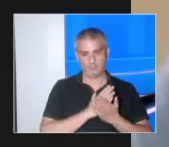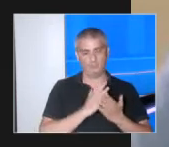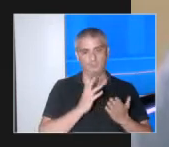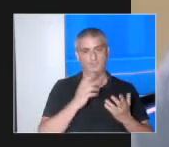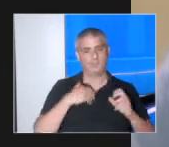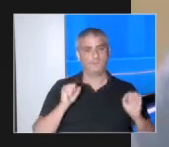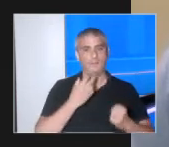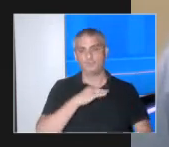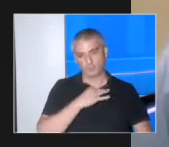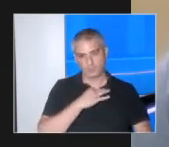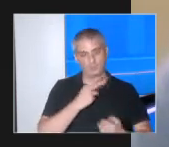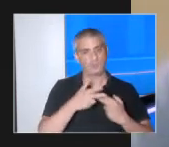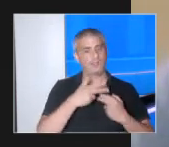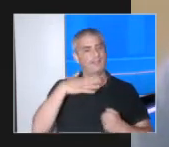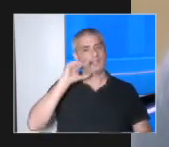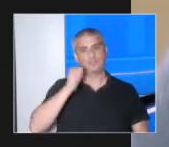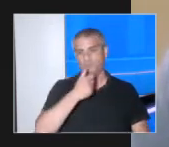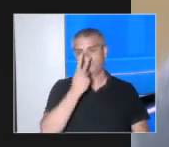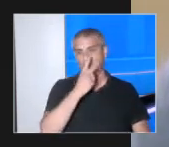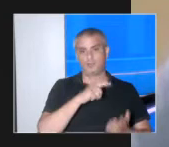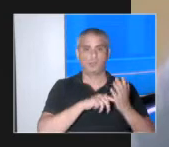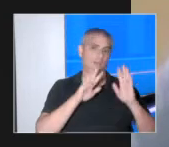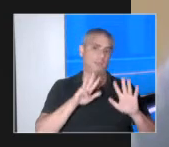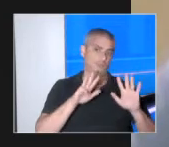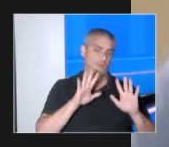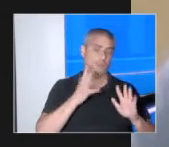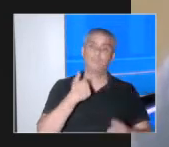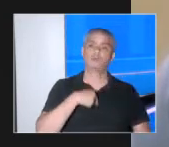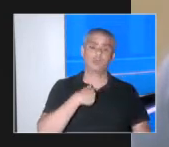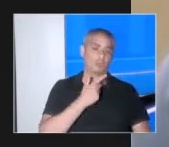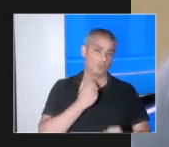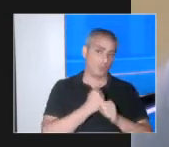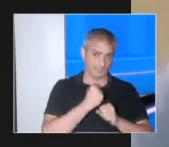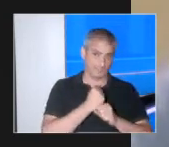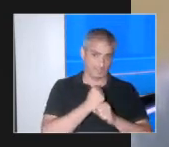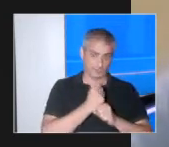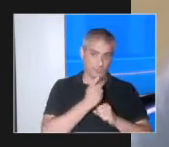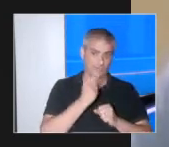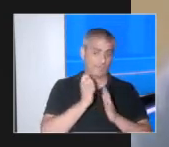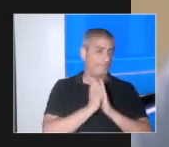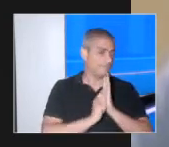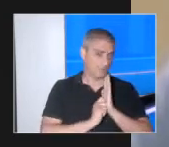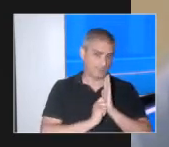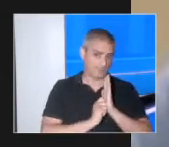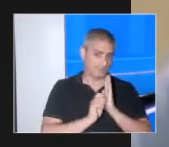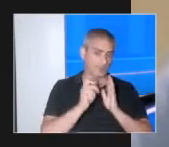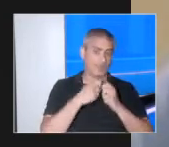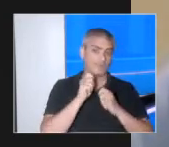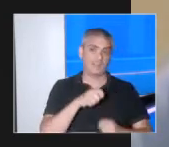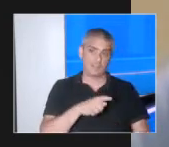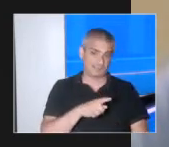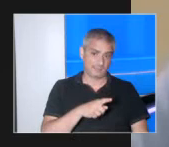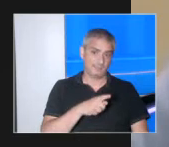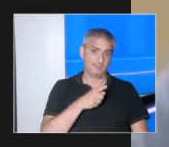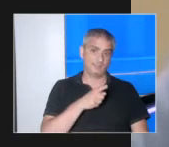שלנו, לקראת הקריאה הראשונה בשני לתשיעי, מה שאנחנו עשינו בעצם עם המכתב של חברי הכנסת,